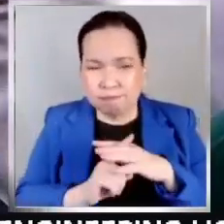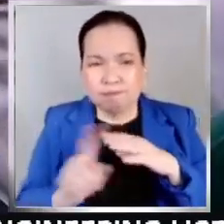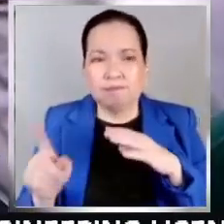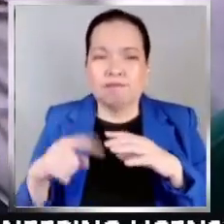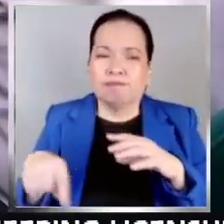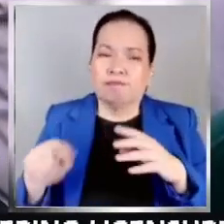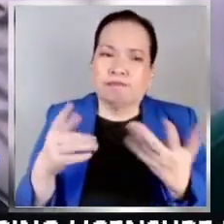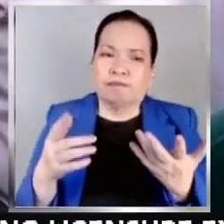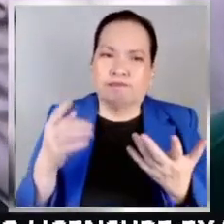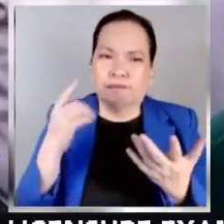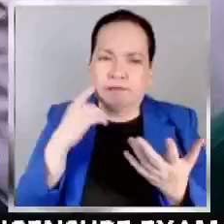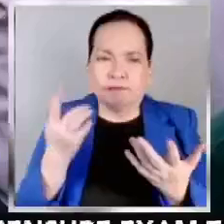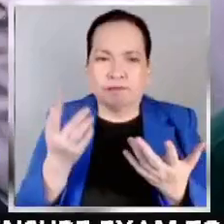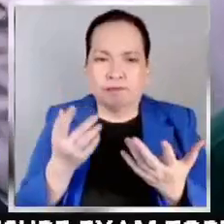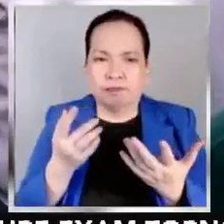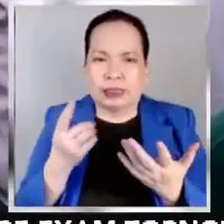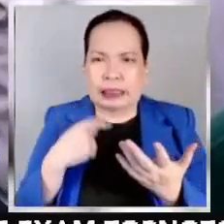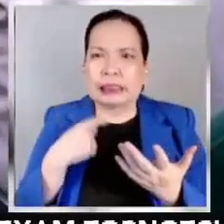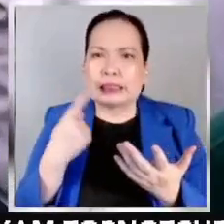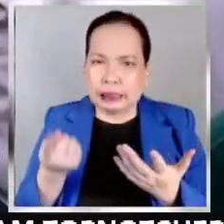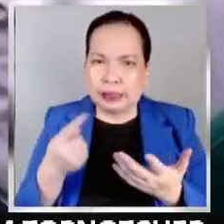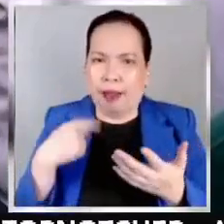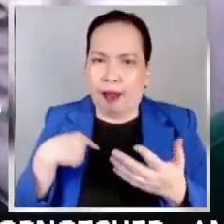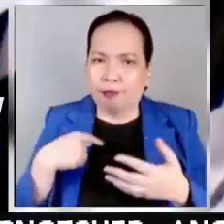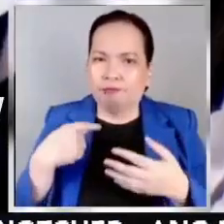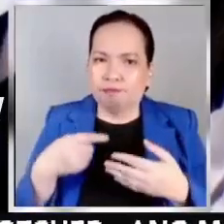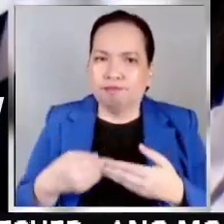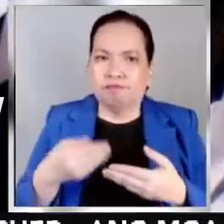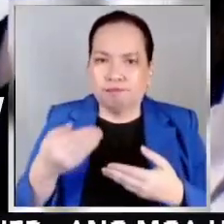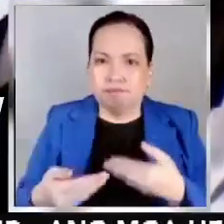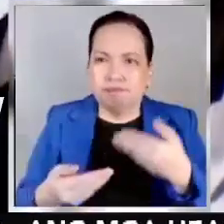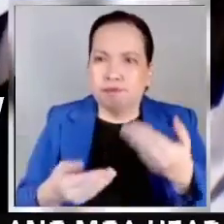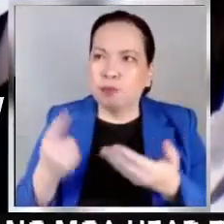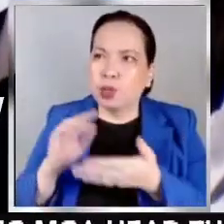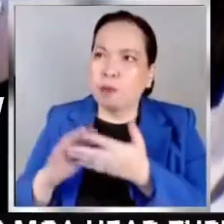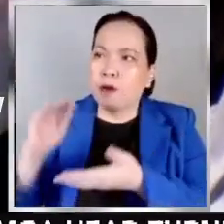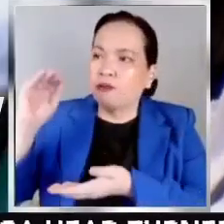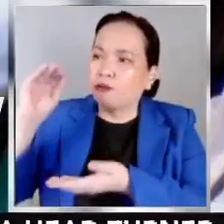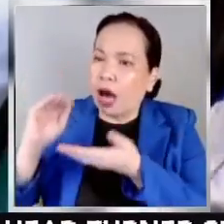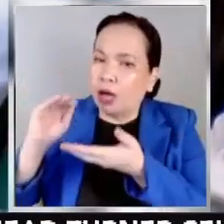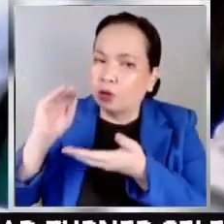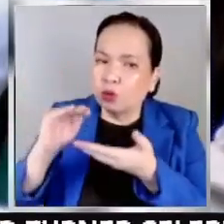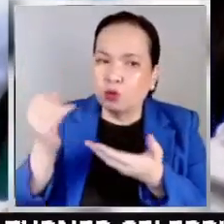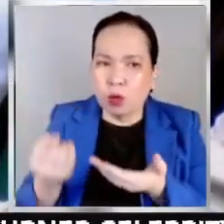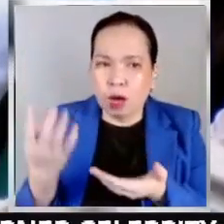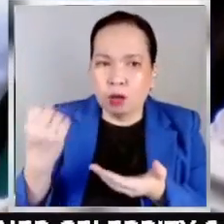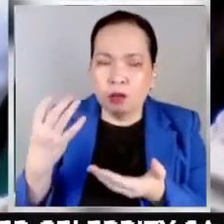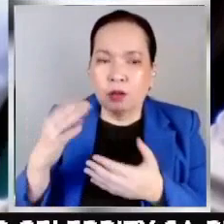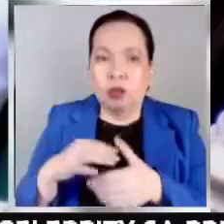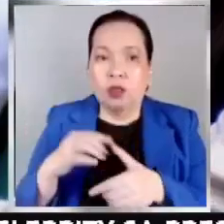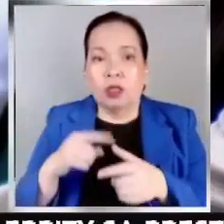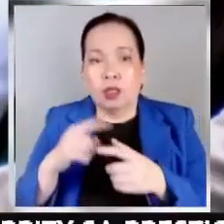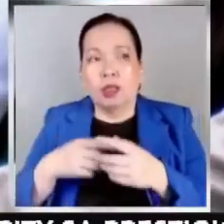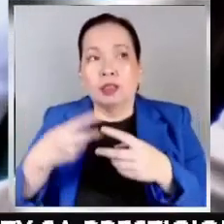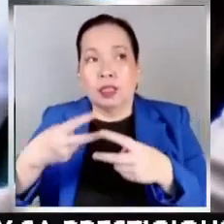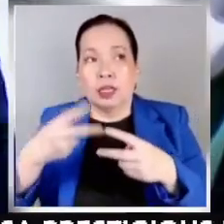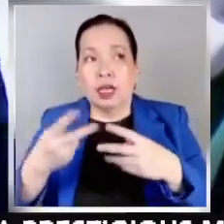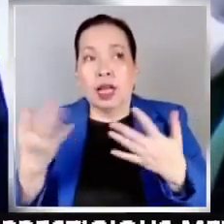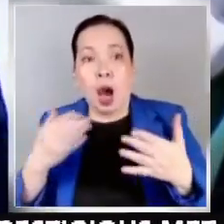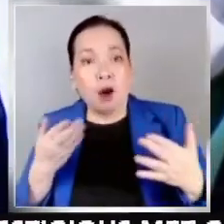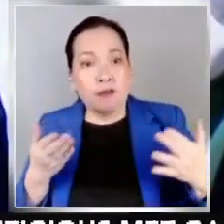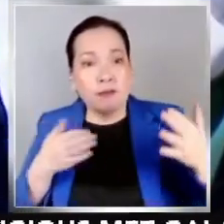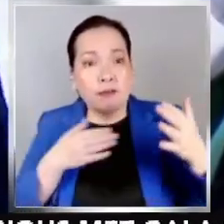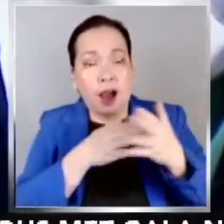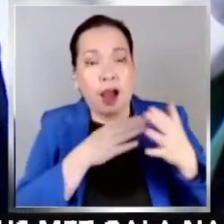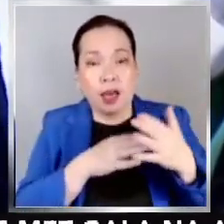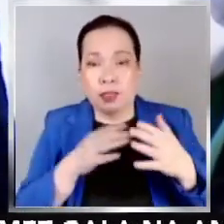Yun ang pagbaba ng mga value. Yun yung pag-file po ng criminal case, hindi na po yun. It's